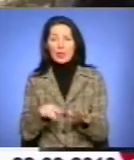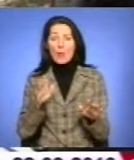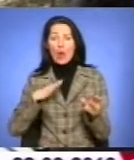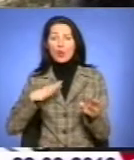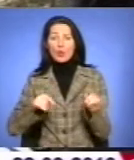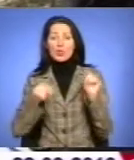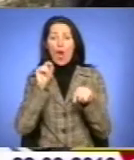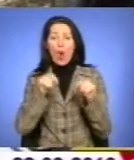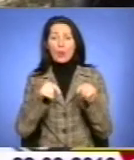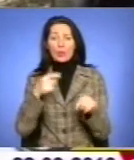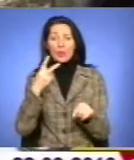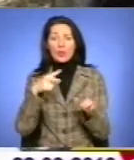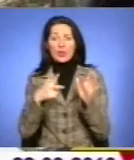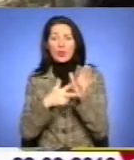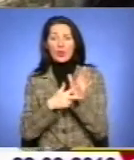очікується опади